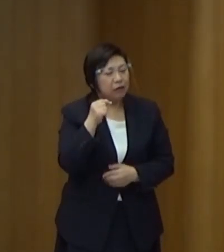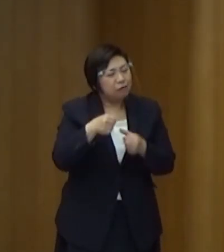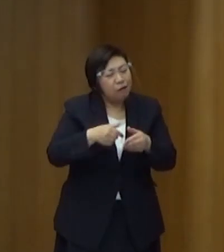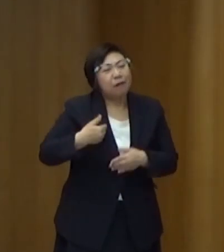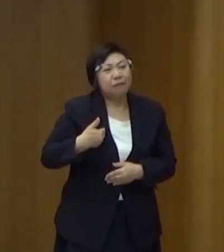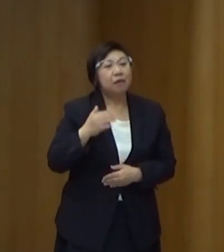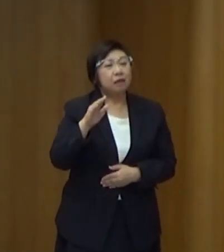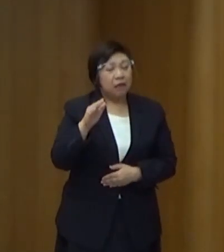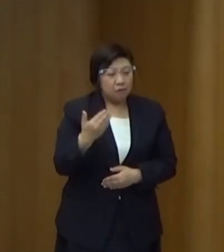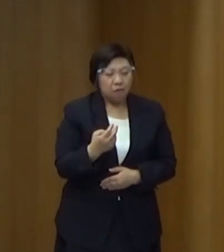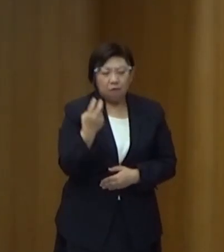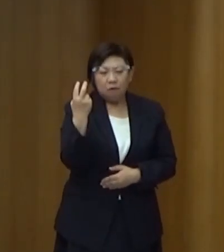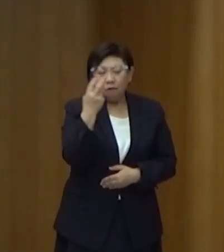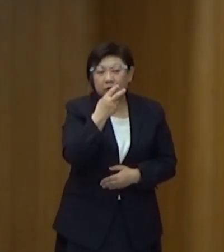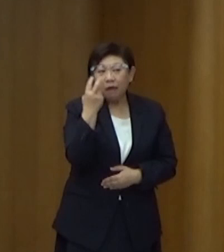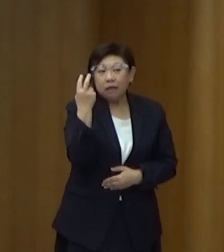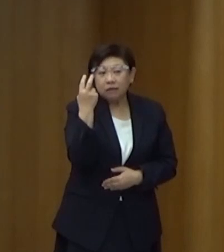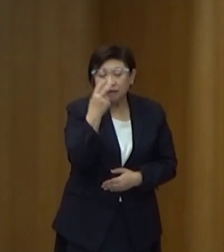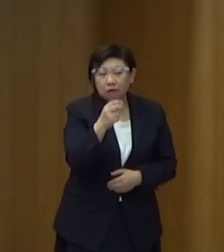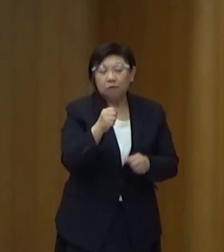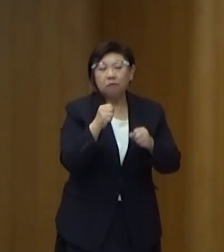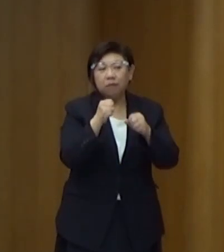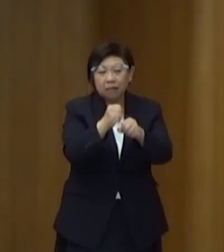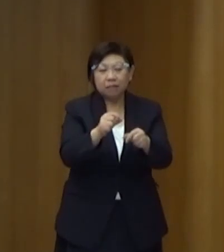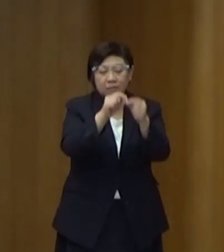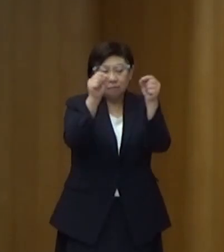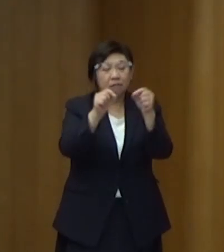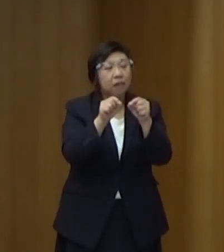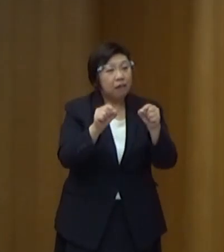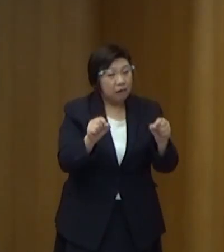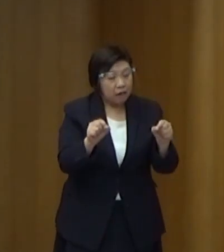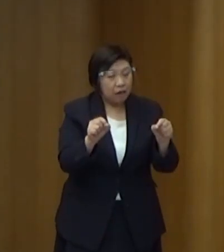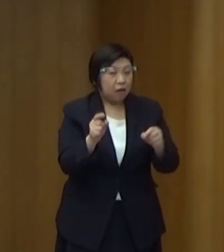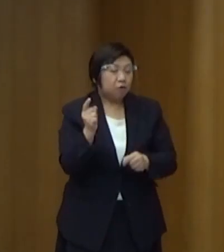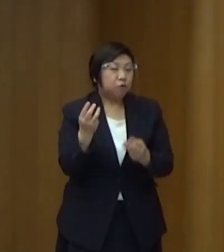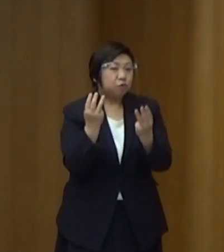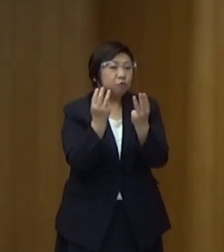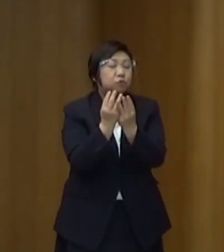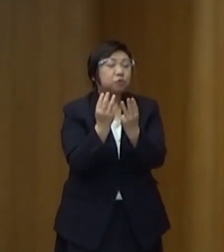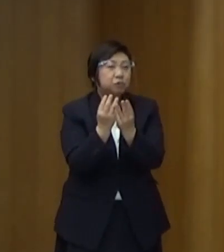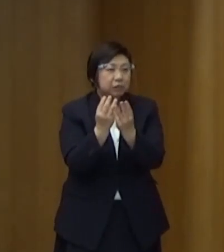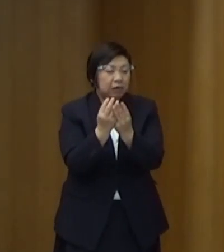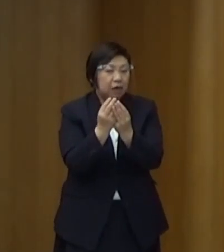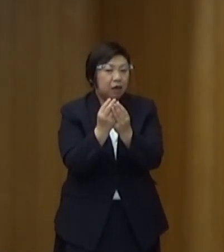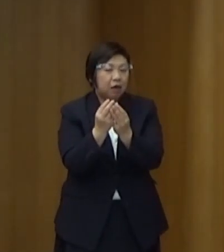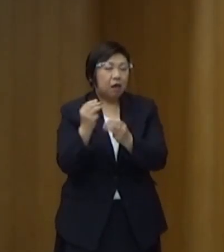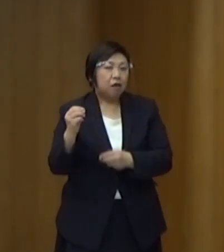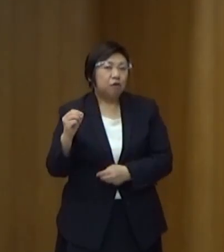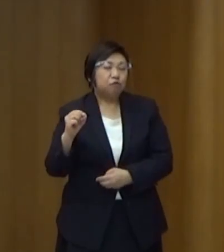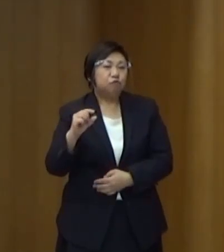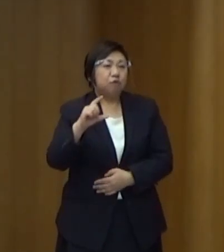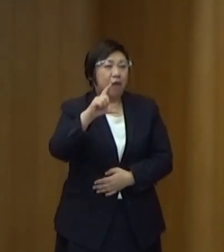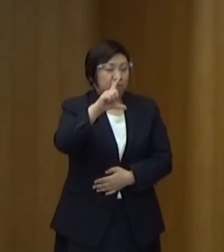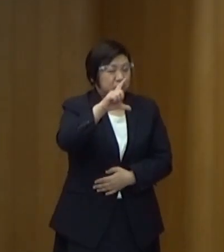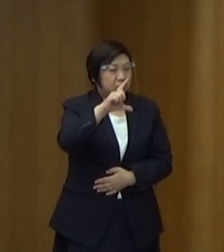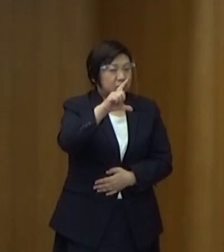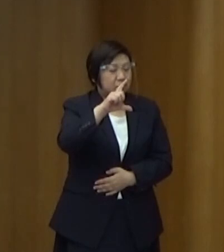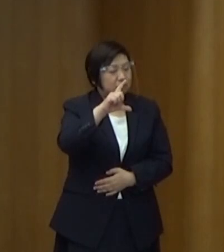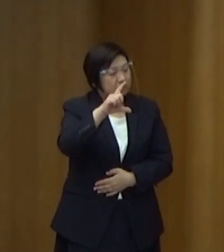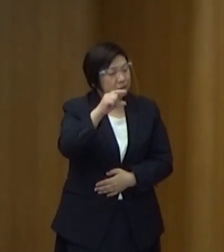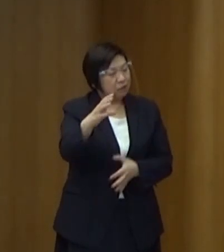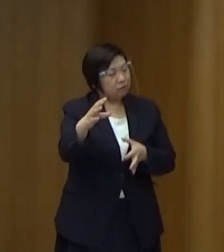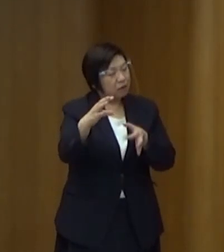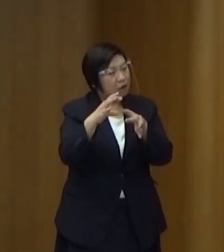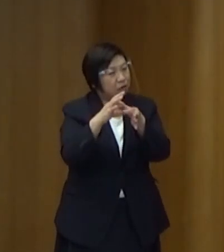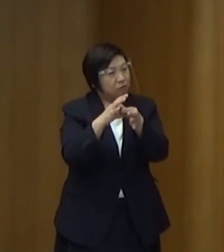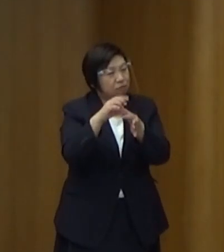ども、検査をすることによってですね、こちらの数字がこう増えるということにも